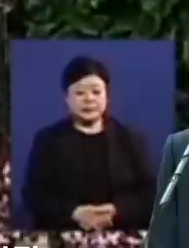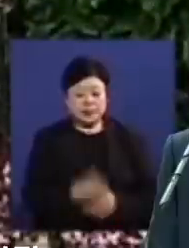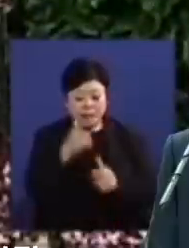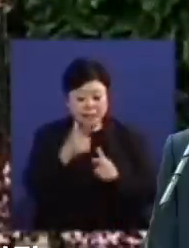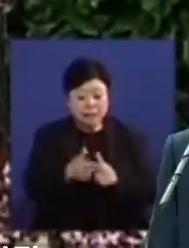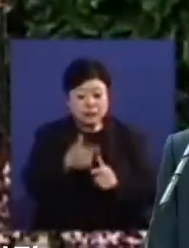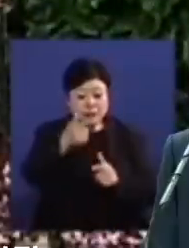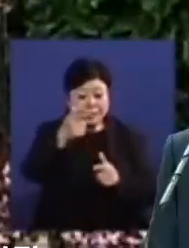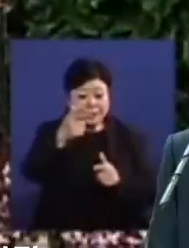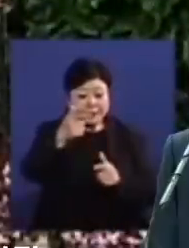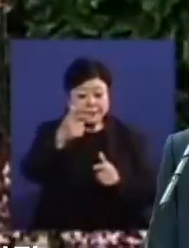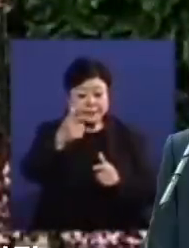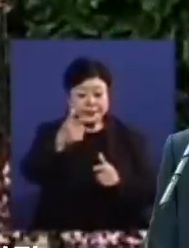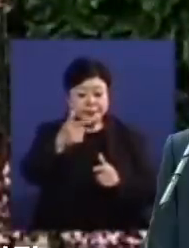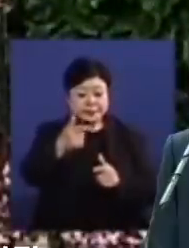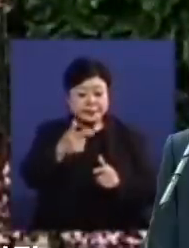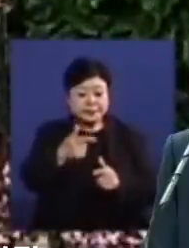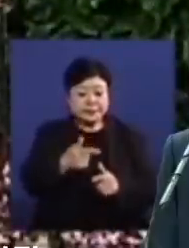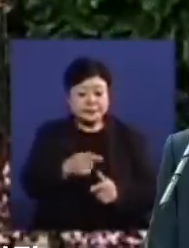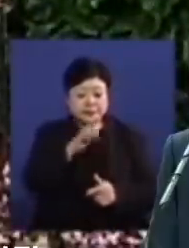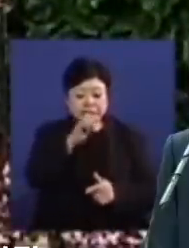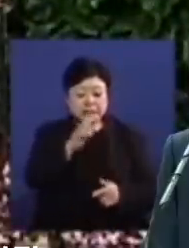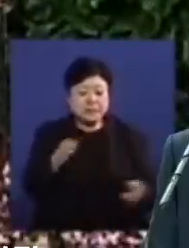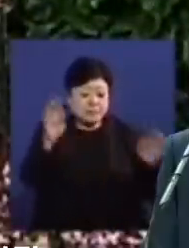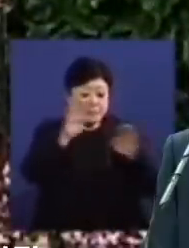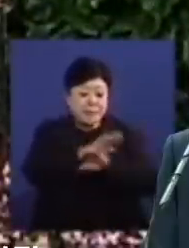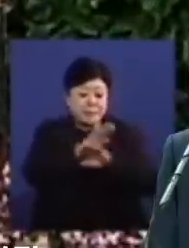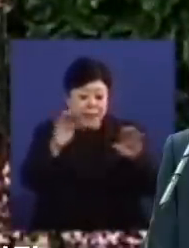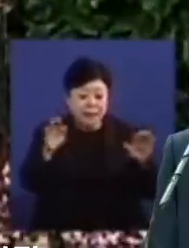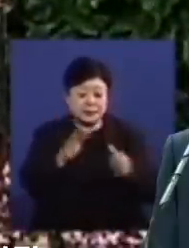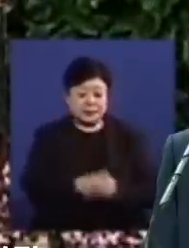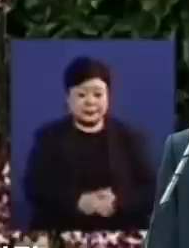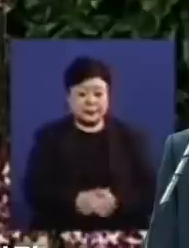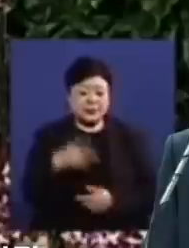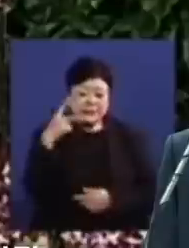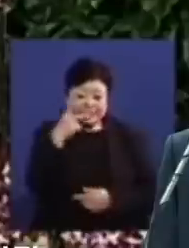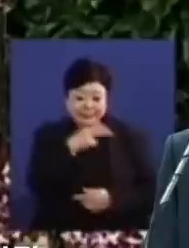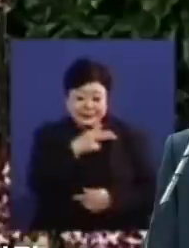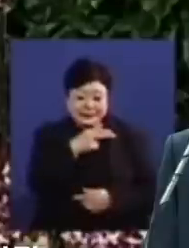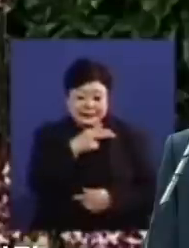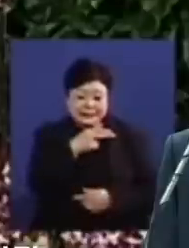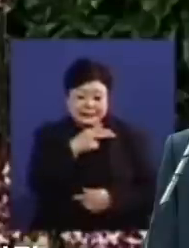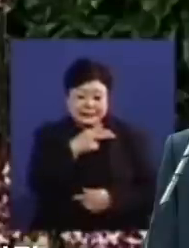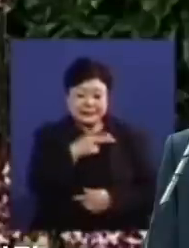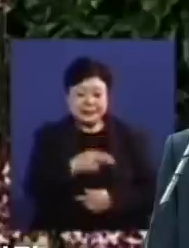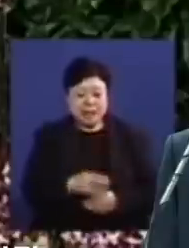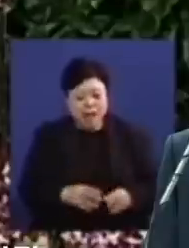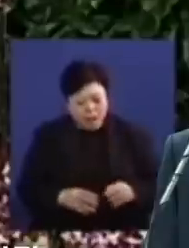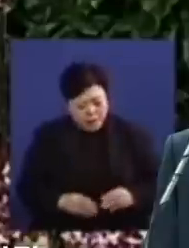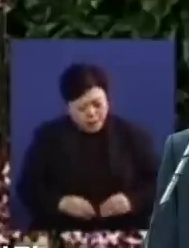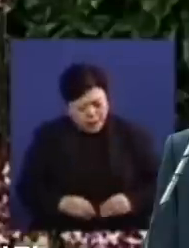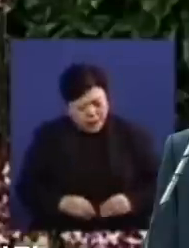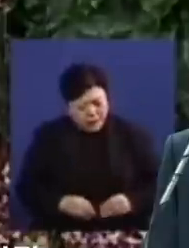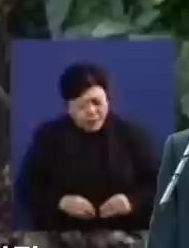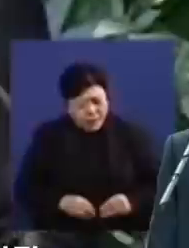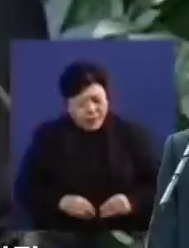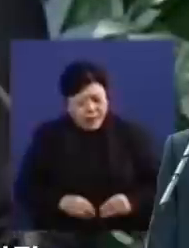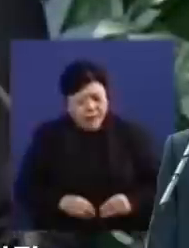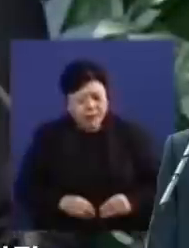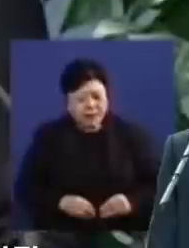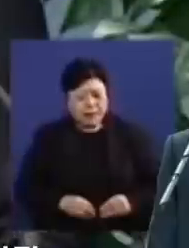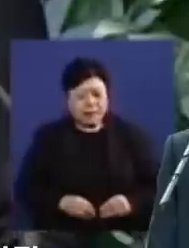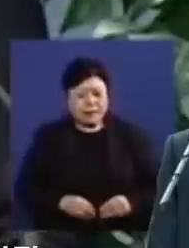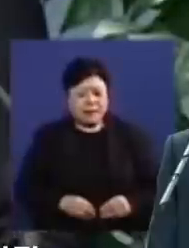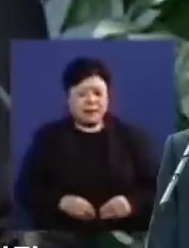예수님이 40주 40야를 금식하셨으니 보통 배하고 보지 않지요. 나흘만 안